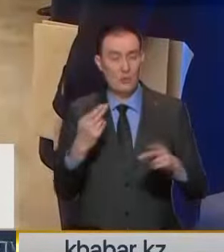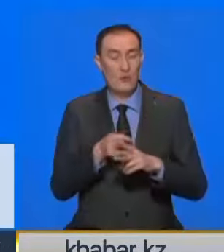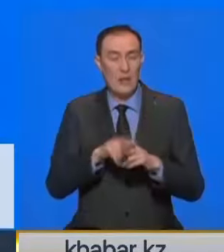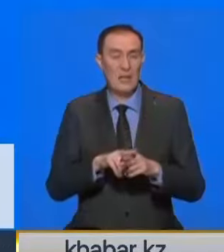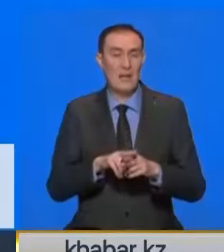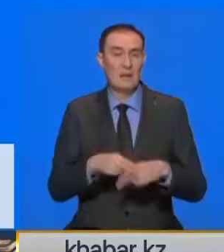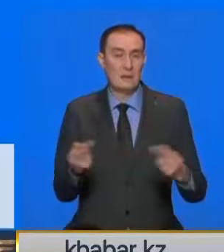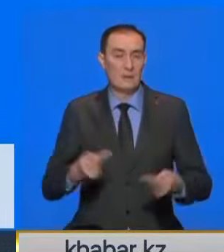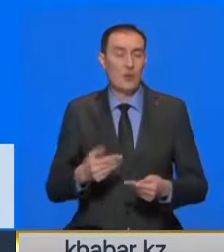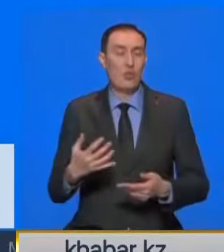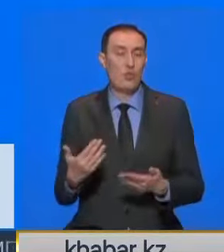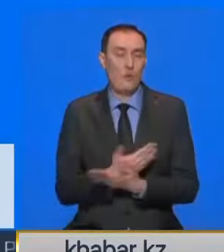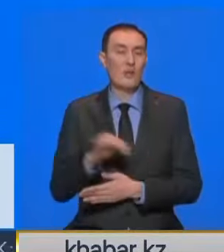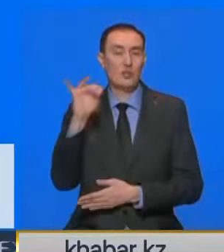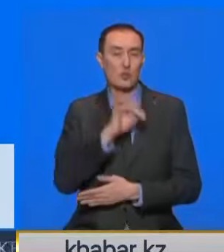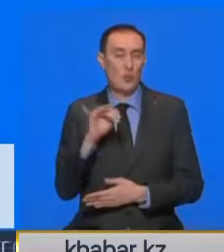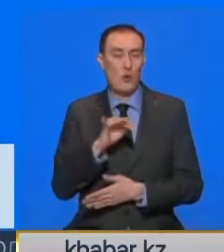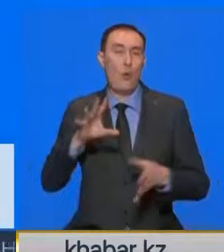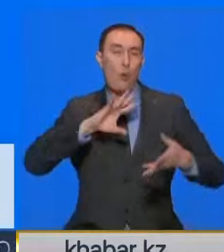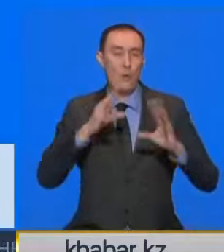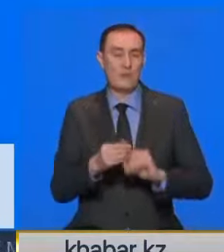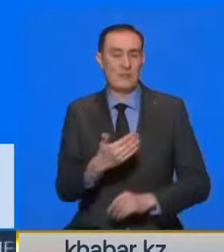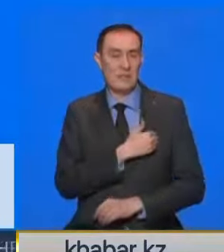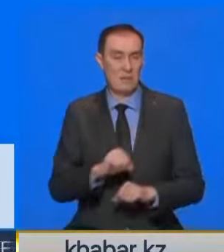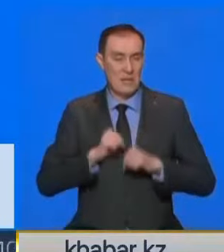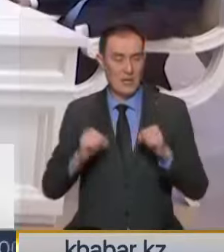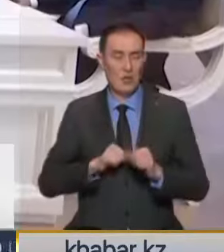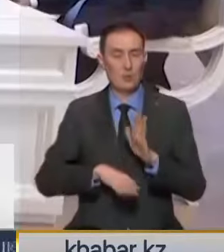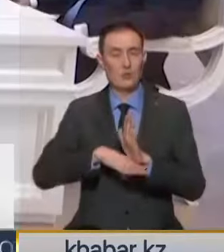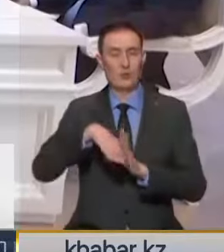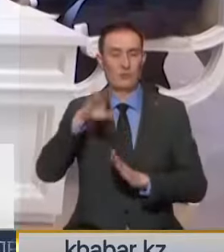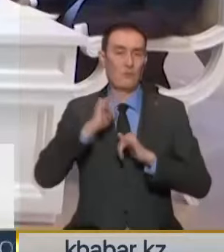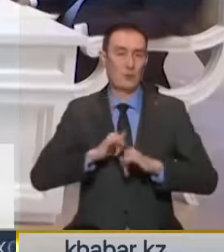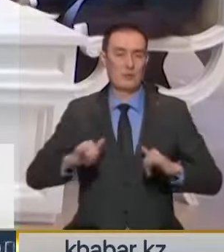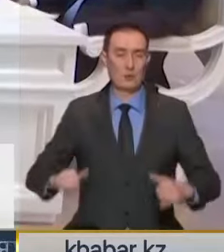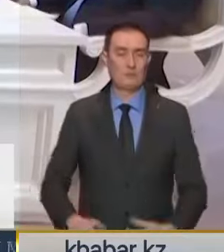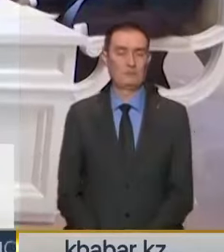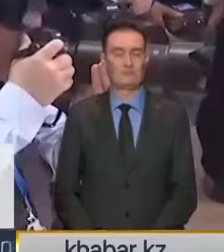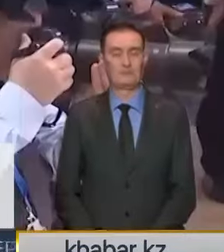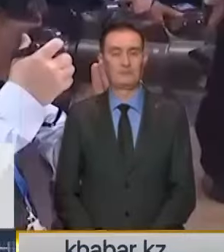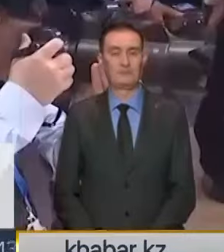это событие знаменует новую страницу истории общего стремления к устойчивому развитию.